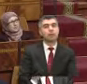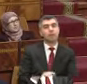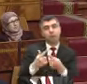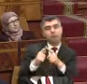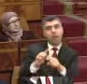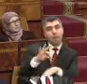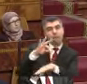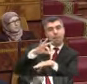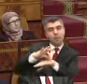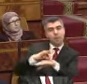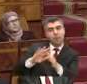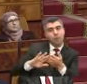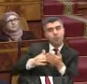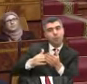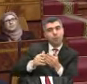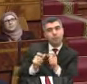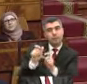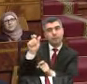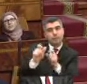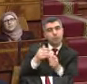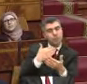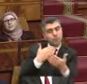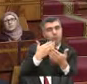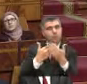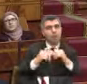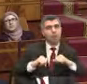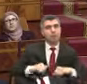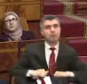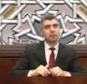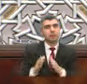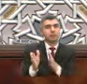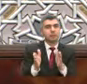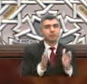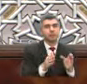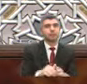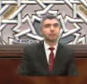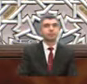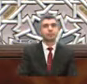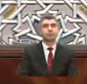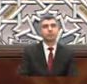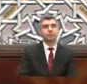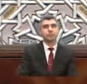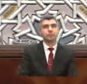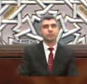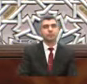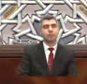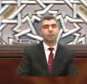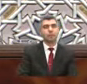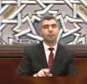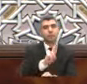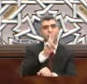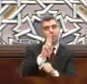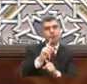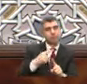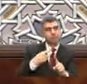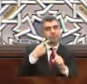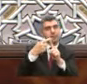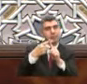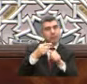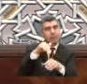في جميع المؤسسات التعليمية. وشكرا سيد الوزير. شكرا سيد نائب. تعقيب الموالي للفريق الاستقلالي